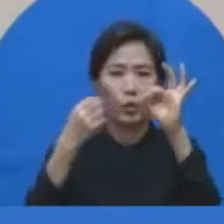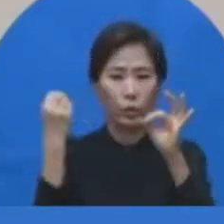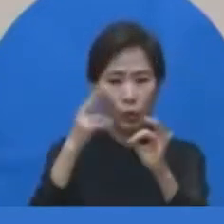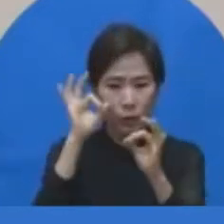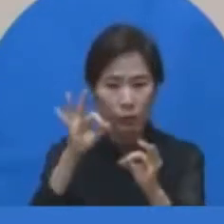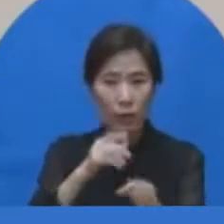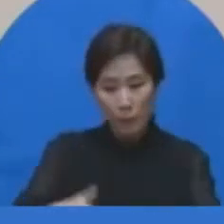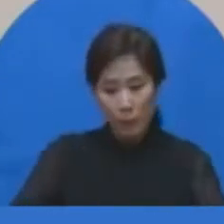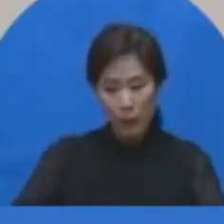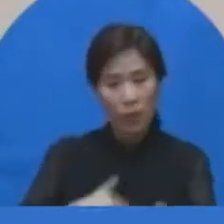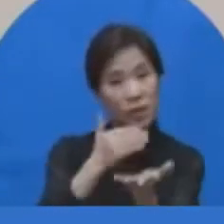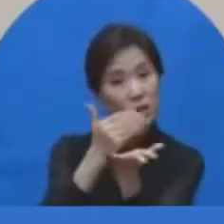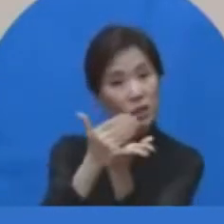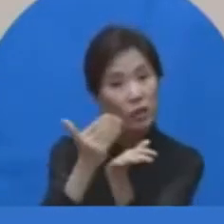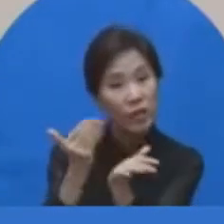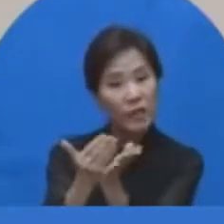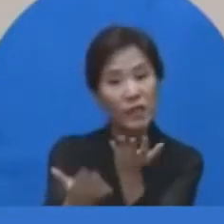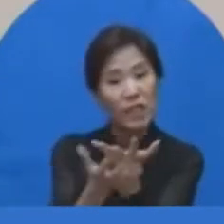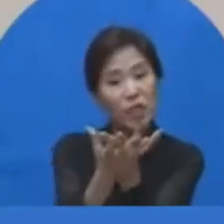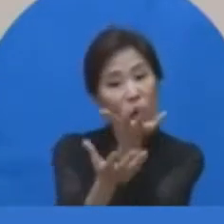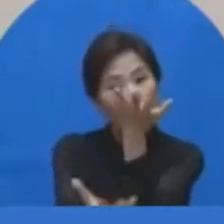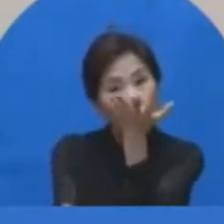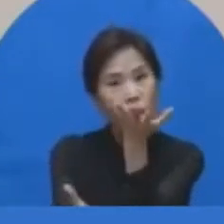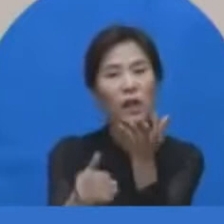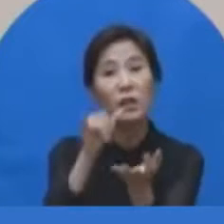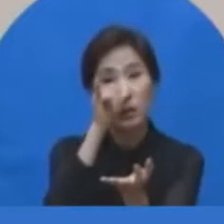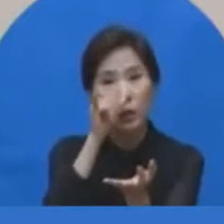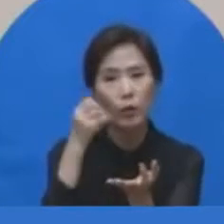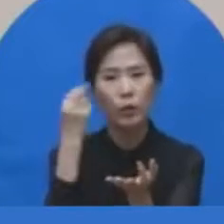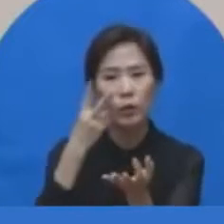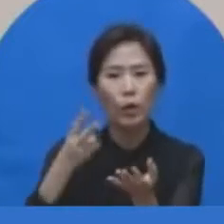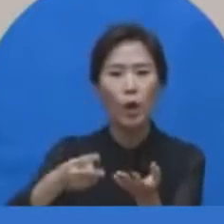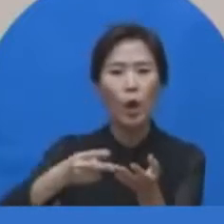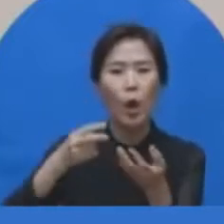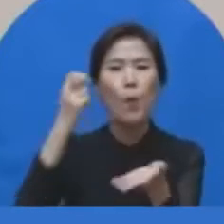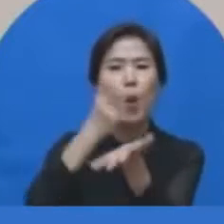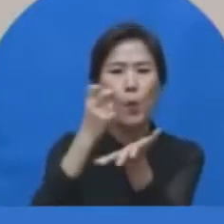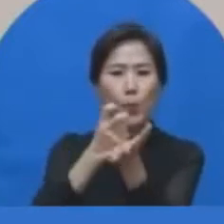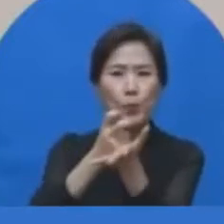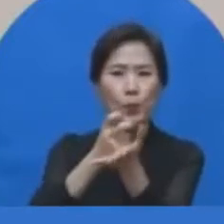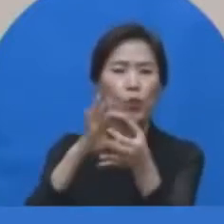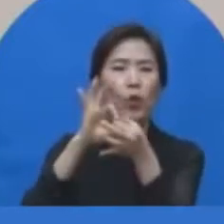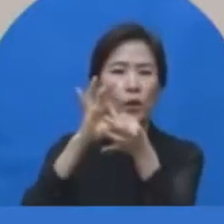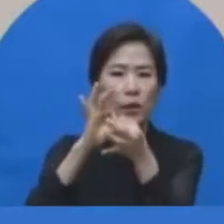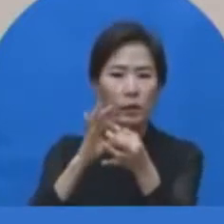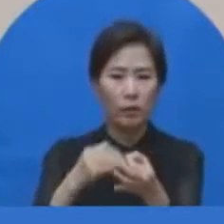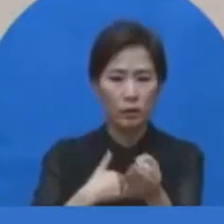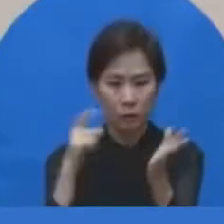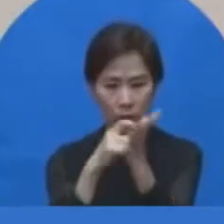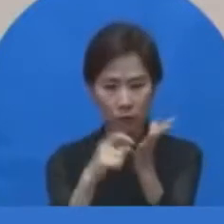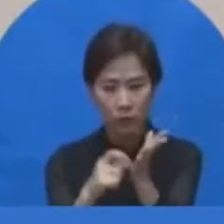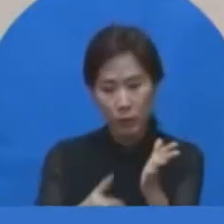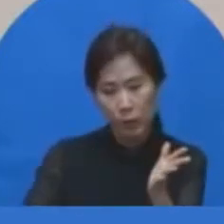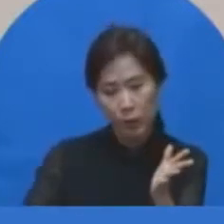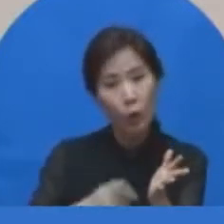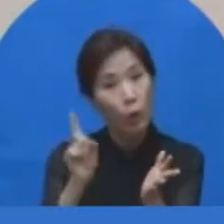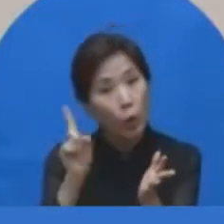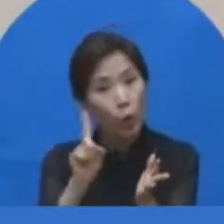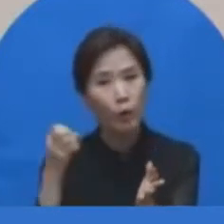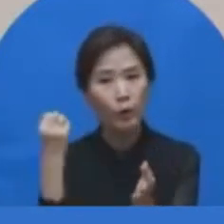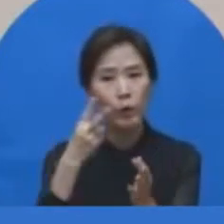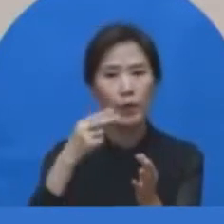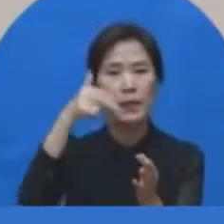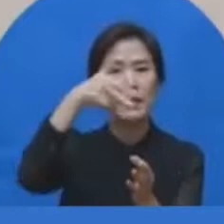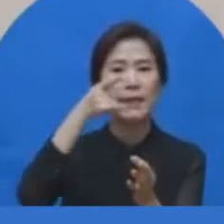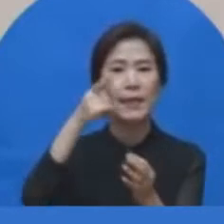되는지, 그 다음에 제11조에서 규약에 어떤 사항들이 기재되어 있어야 하는지, 그리고 제12조에서는 어떻게